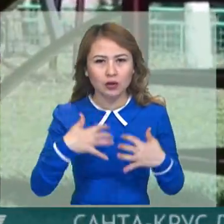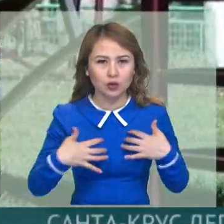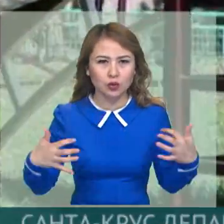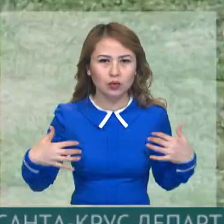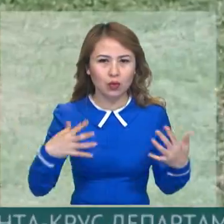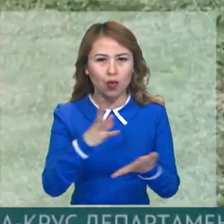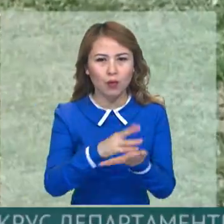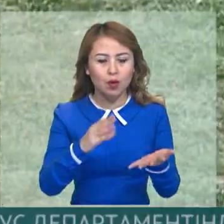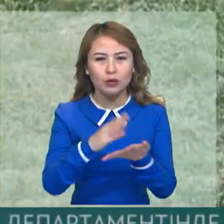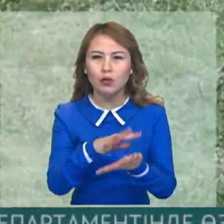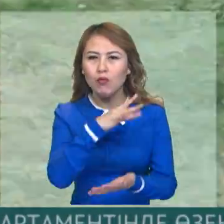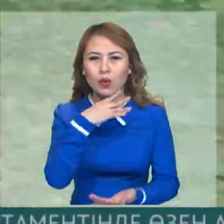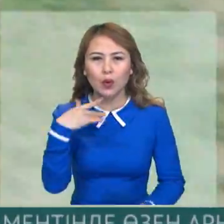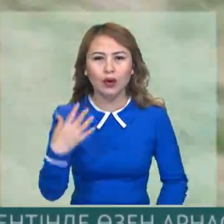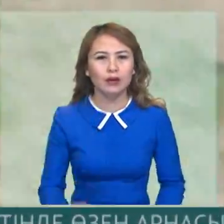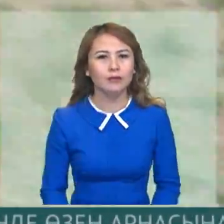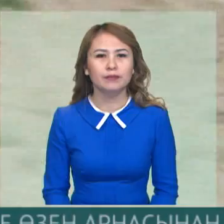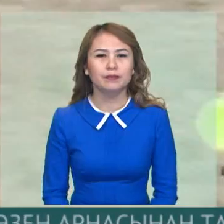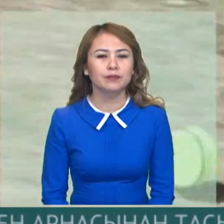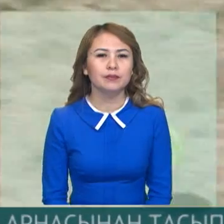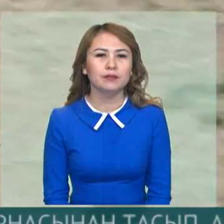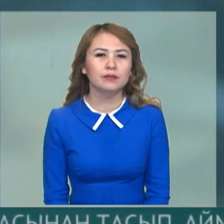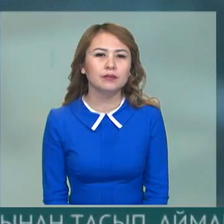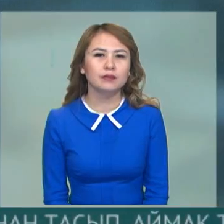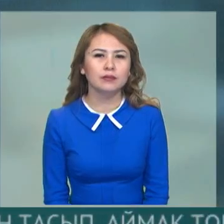клондауға сұраныс артып келеді.